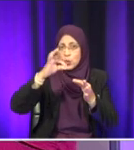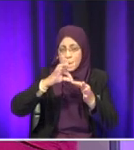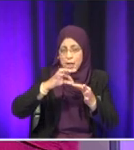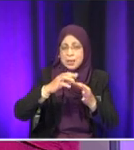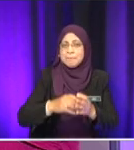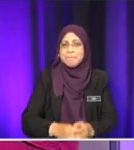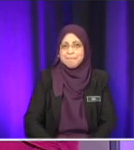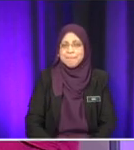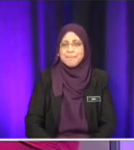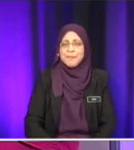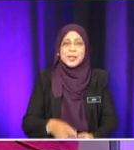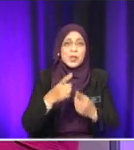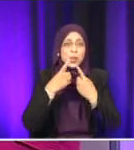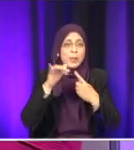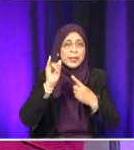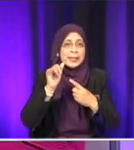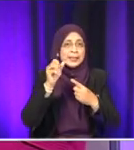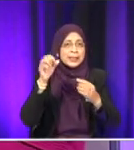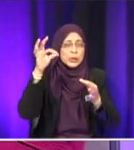expression mungkin